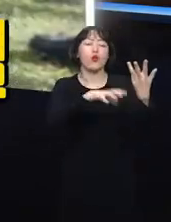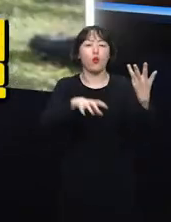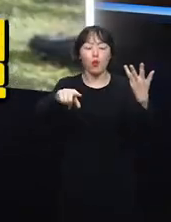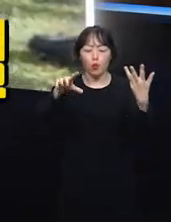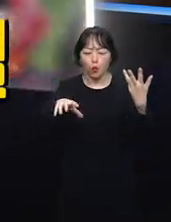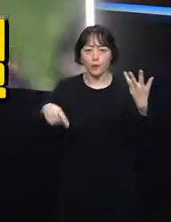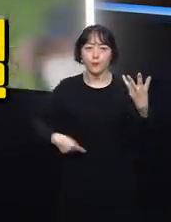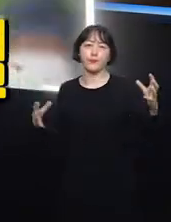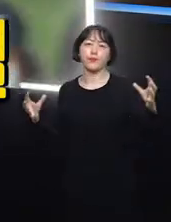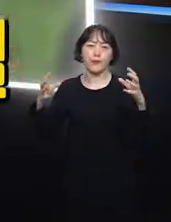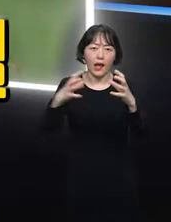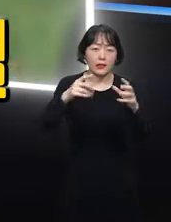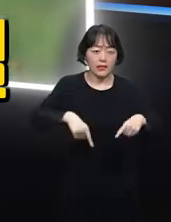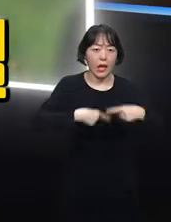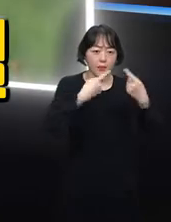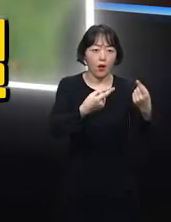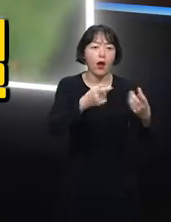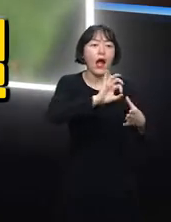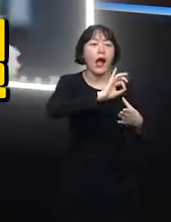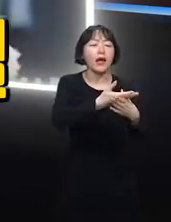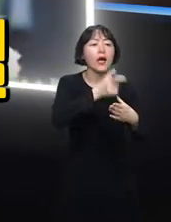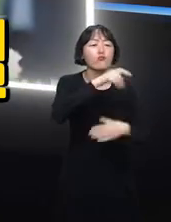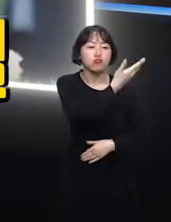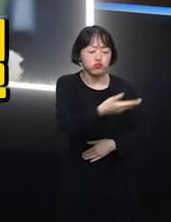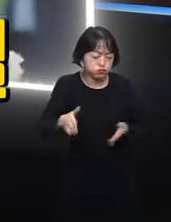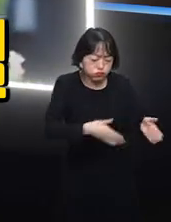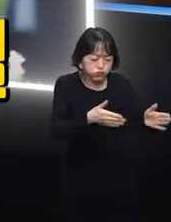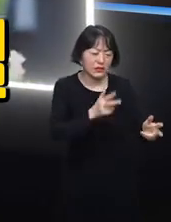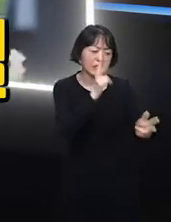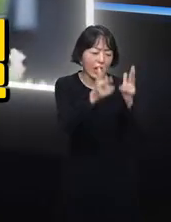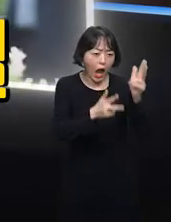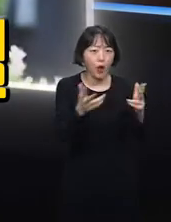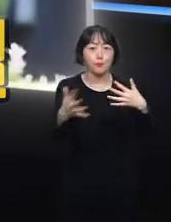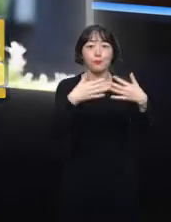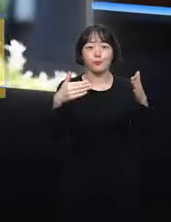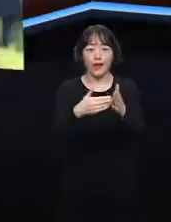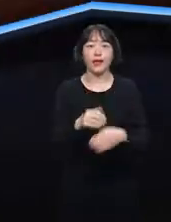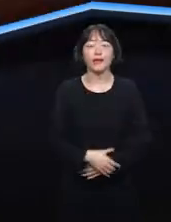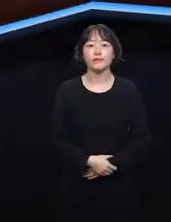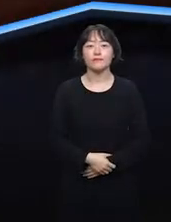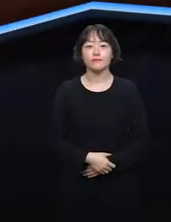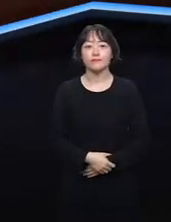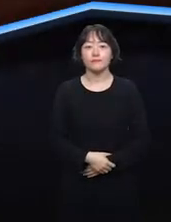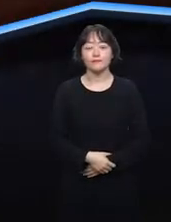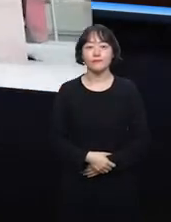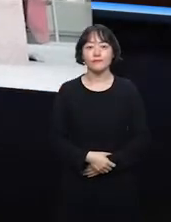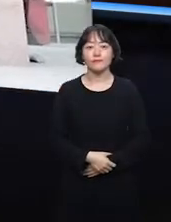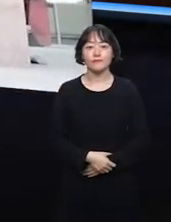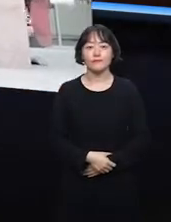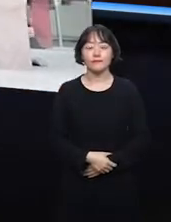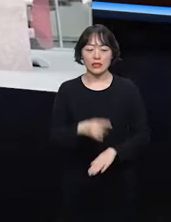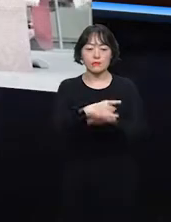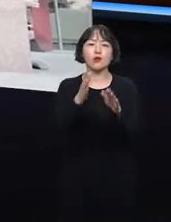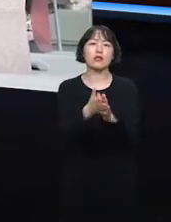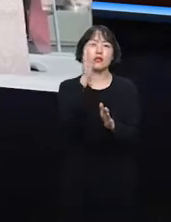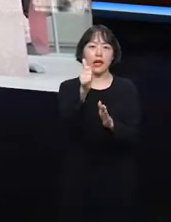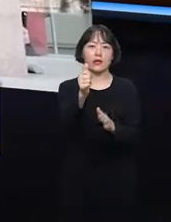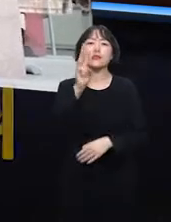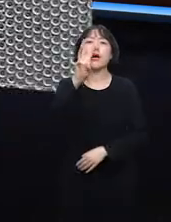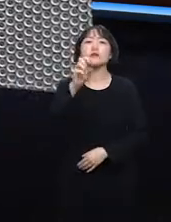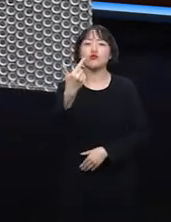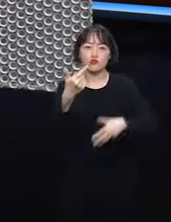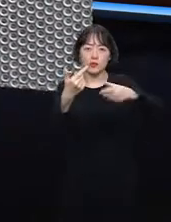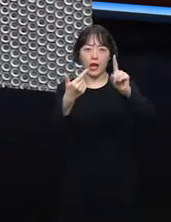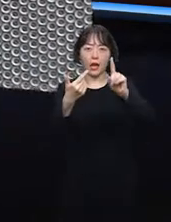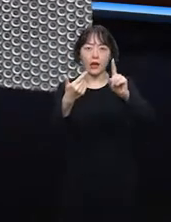8개 지자체가 참여하는 안양천 고도화 명소화 사업 협약을 체결했습니다. 김상돈 시장은